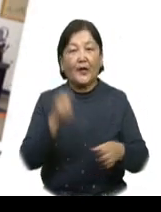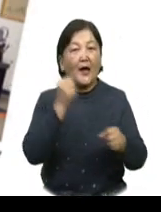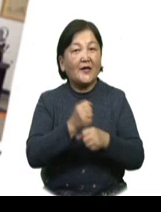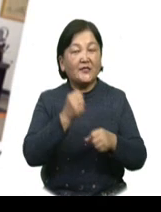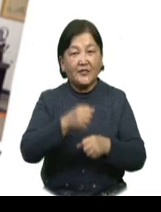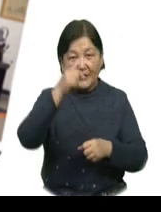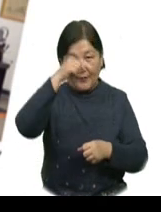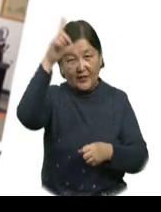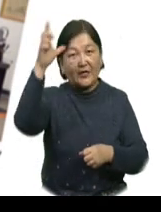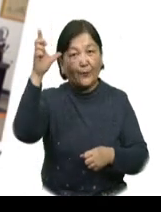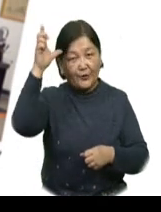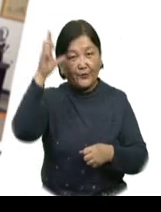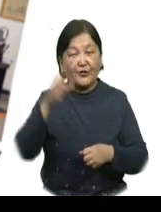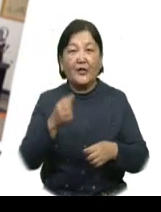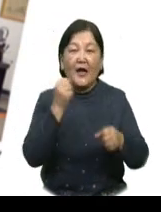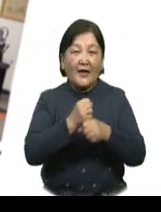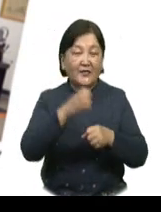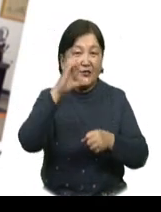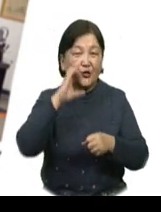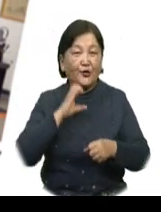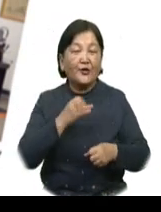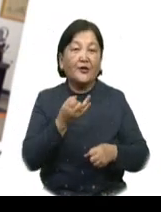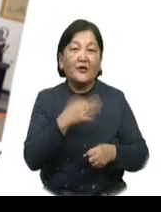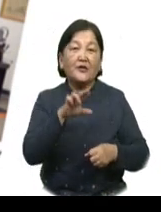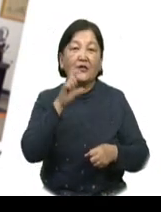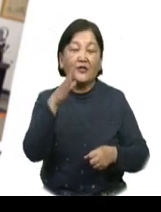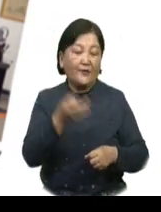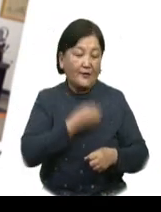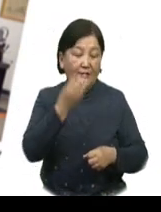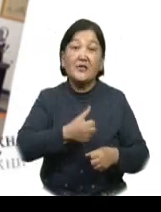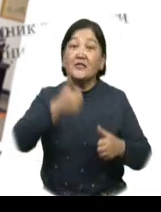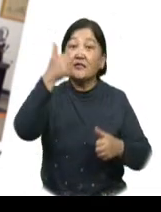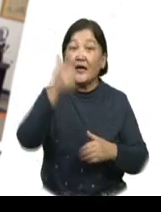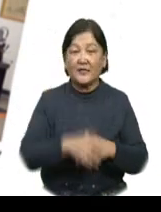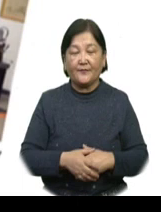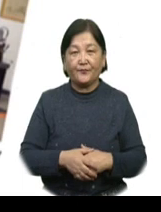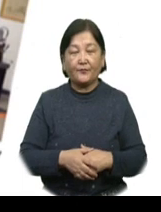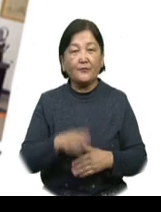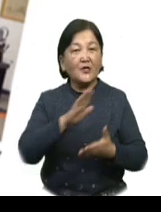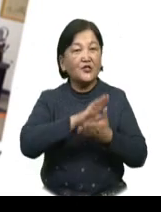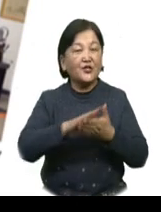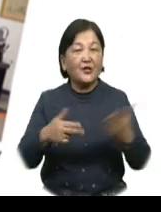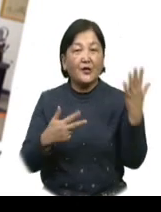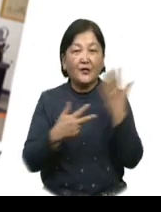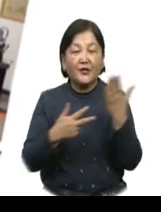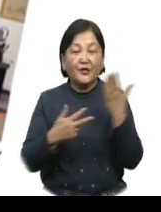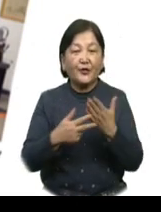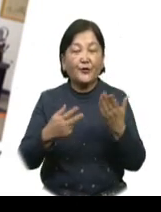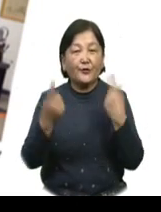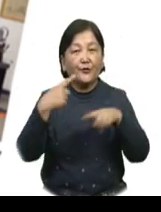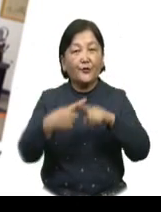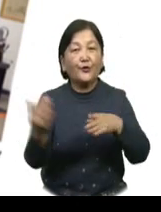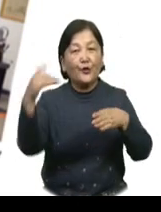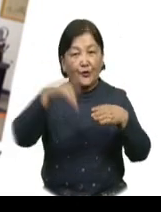ажилчдын мэдлэг боловсрал, ажиллах сонирхол идэвх сайжирна. За мөн шин технологиуд нэвтрэнэ гэсэн